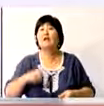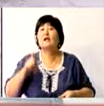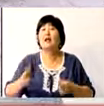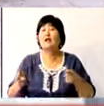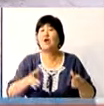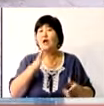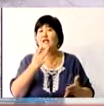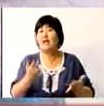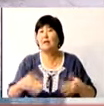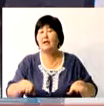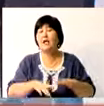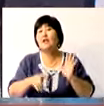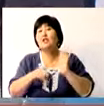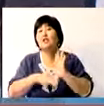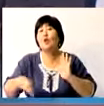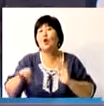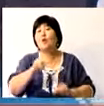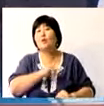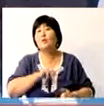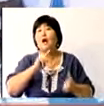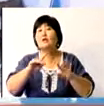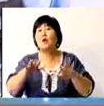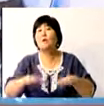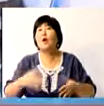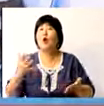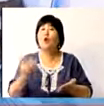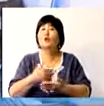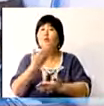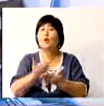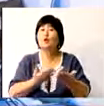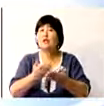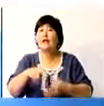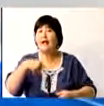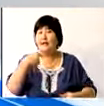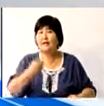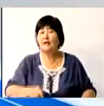даярлау заман талабы 7-ші облыстық еңбек форумында ұтымды ұсыныстар айтылды.